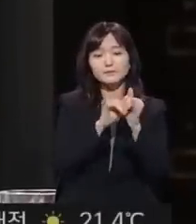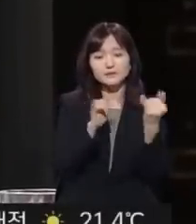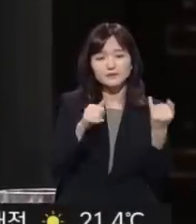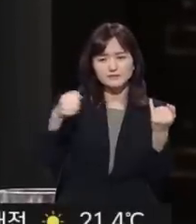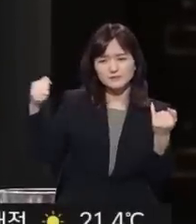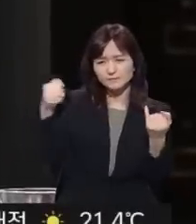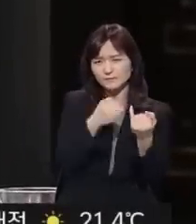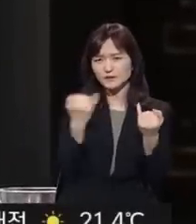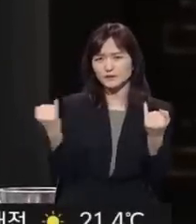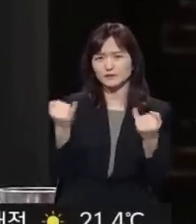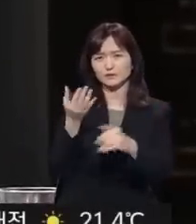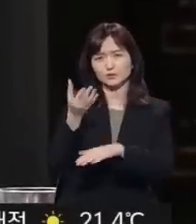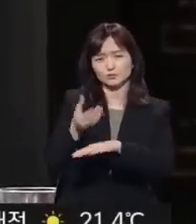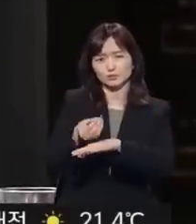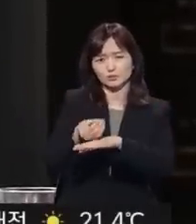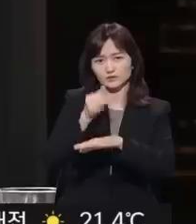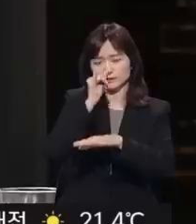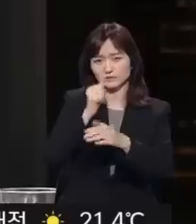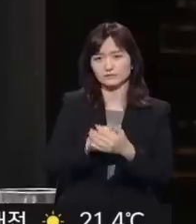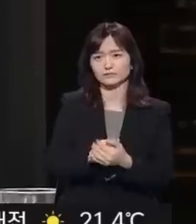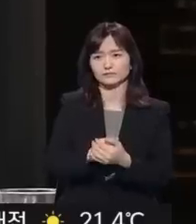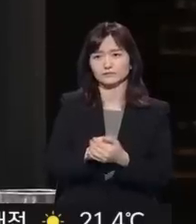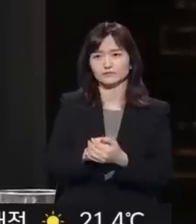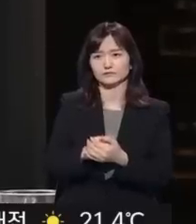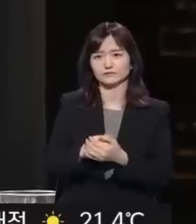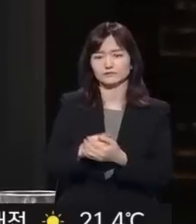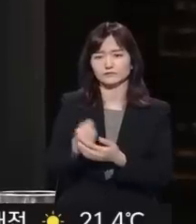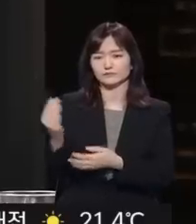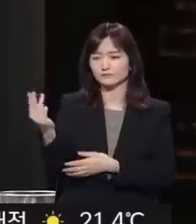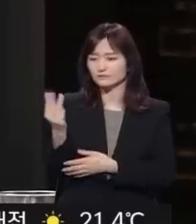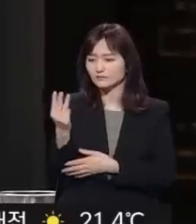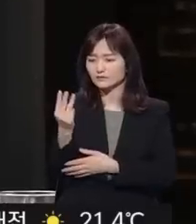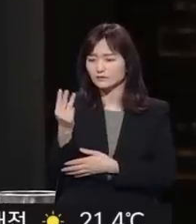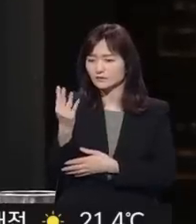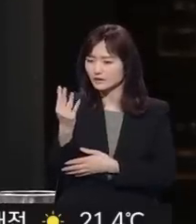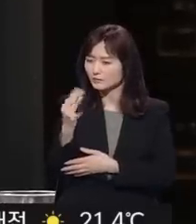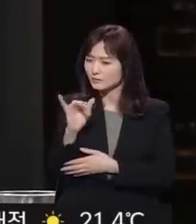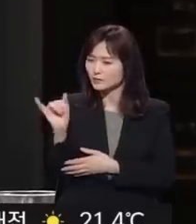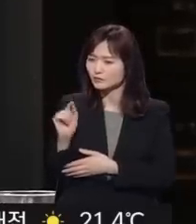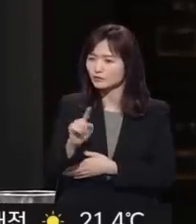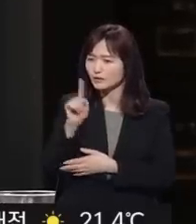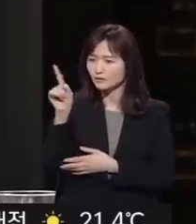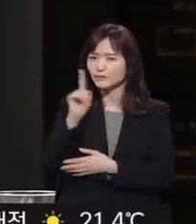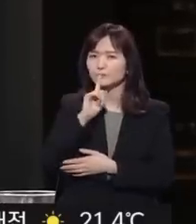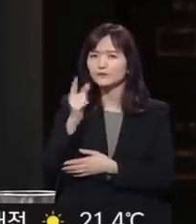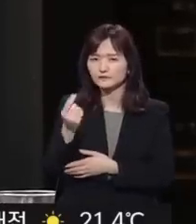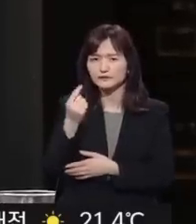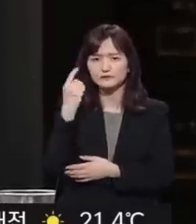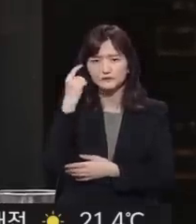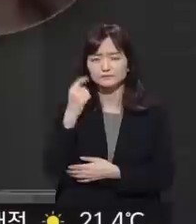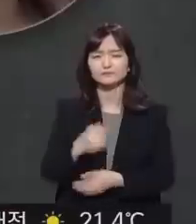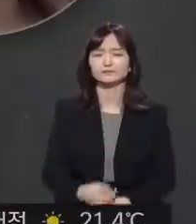간의 녹취가 있다고 합니다. 아마 가해자 여럿 중에 한 명이 이 말을 한 것 같은데 일단 들어보시죠.